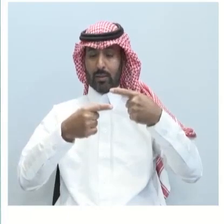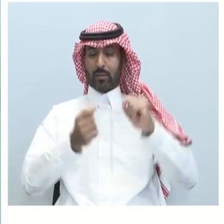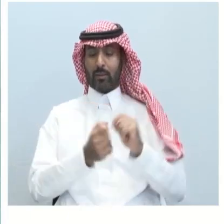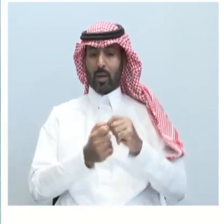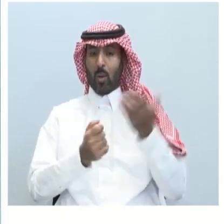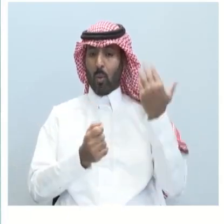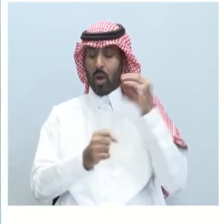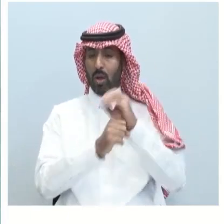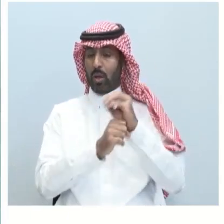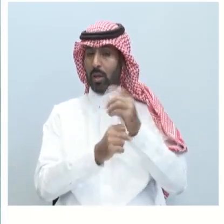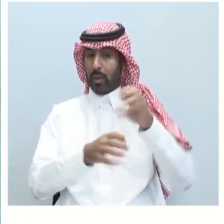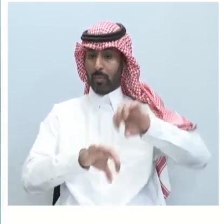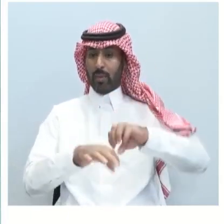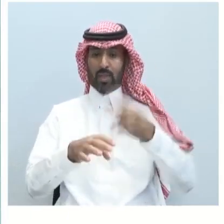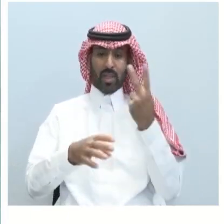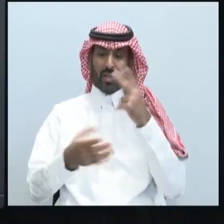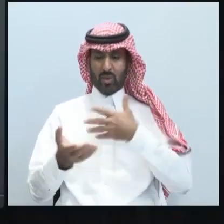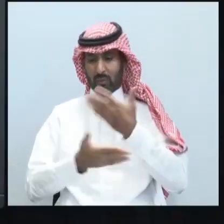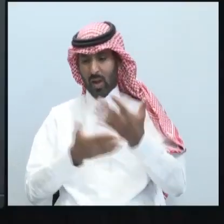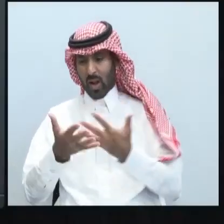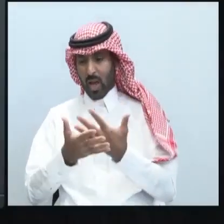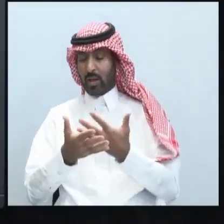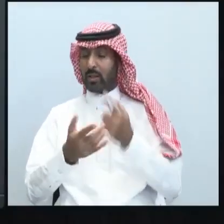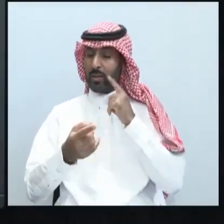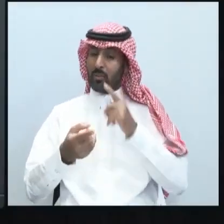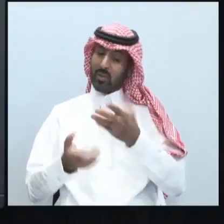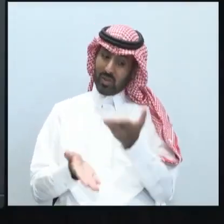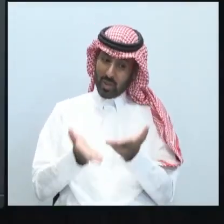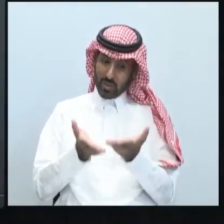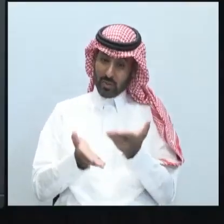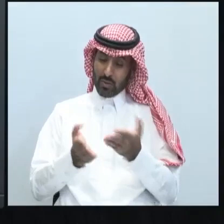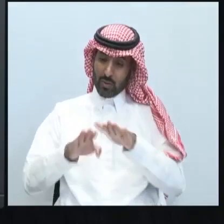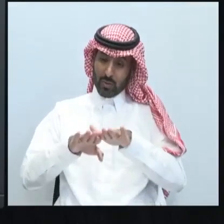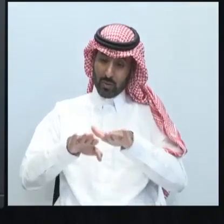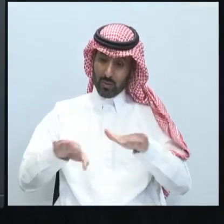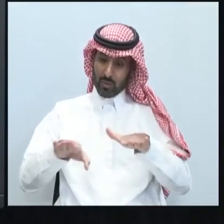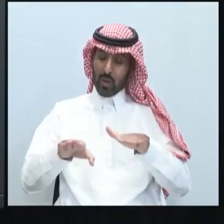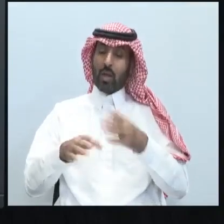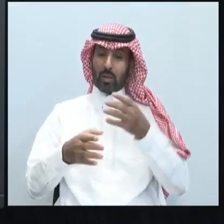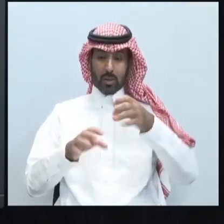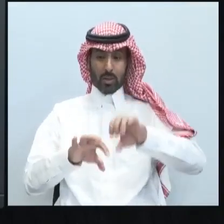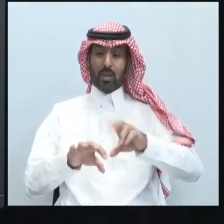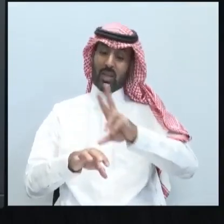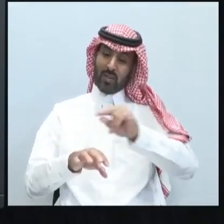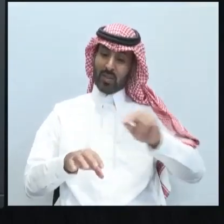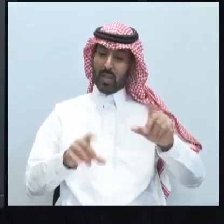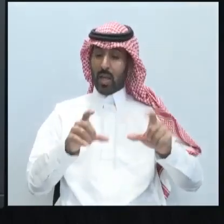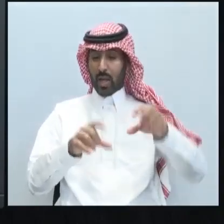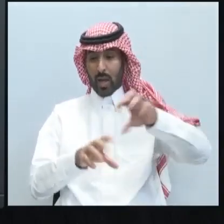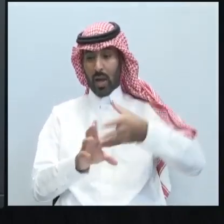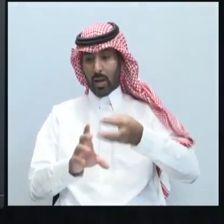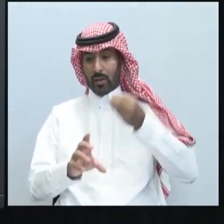كيمياء اثنين متضادين اللي هو يكون تفاعل عكسي بمعنى انه يكون تفاعل متزن والتفاعل متزن تركيز المتفاعلات تساوي تركيز